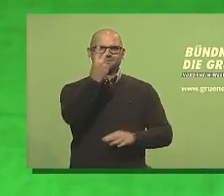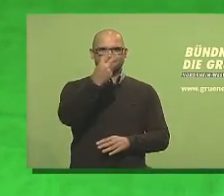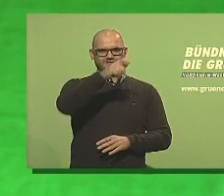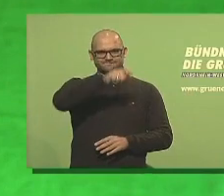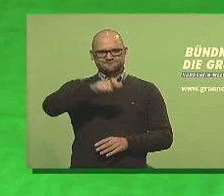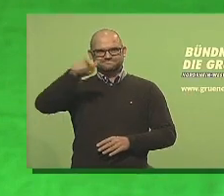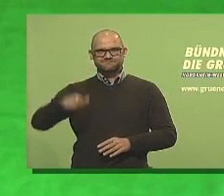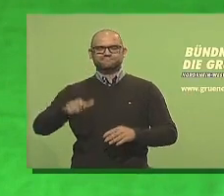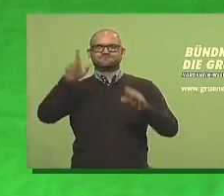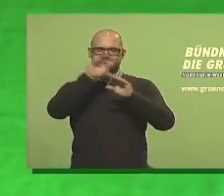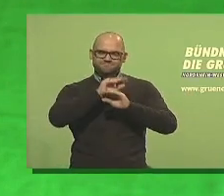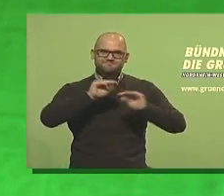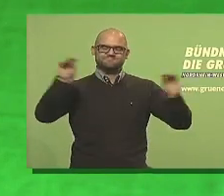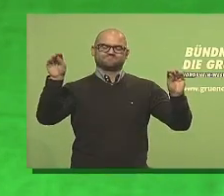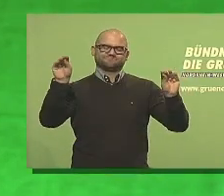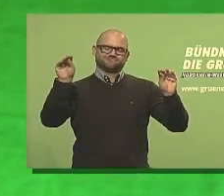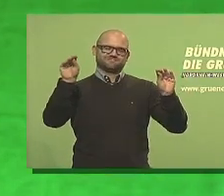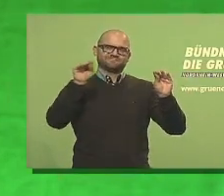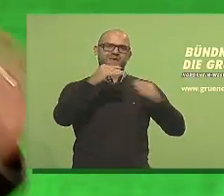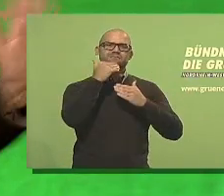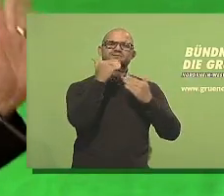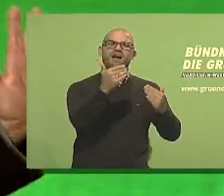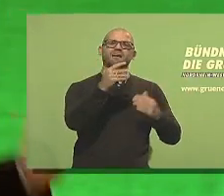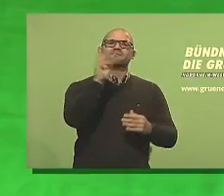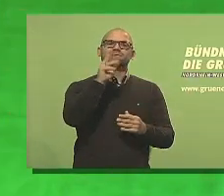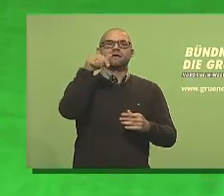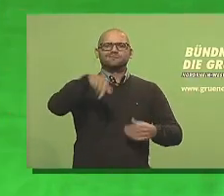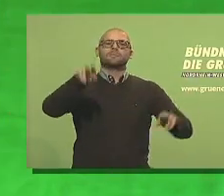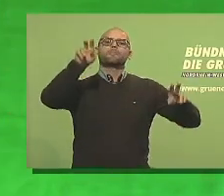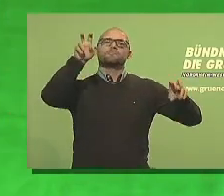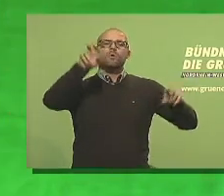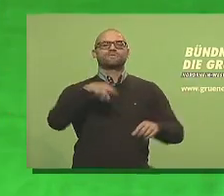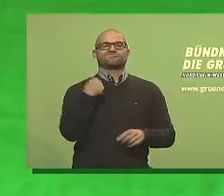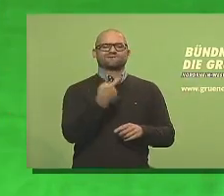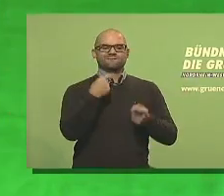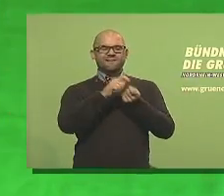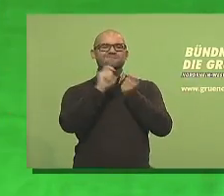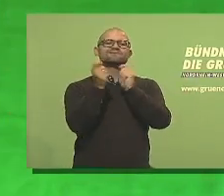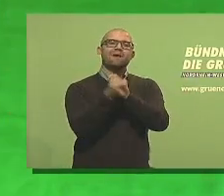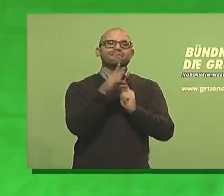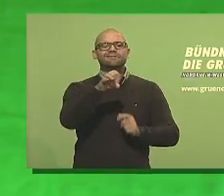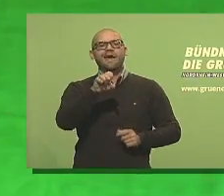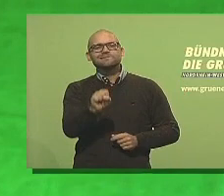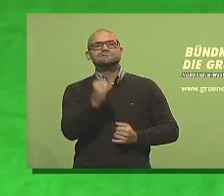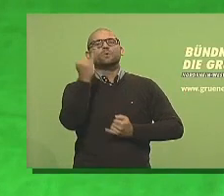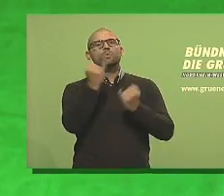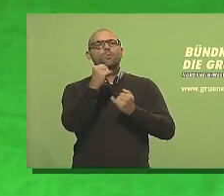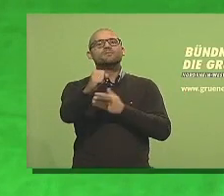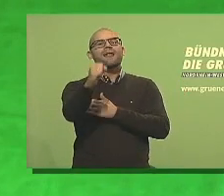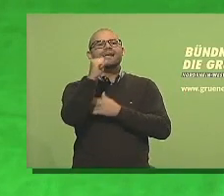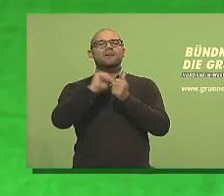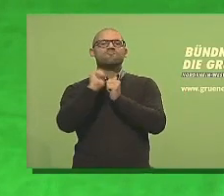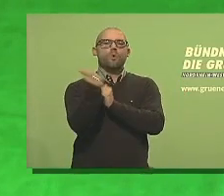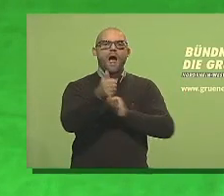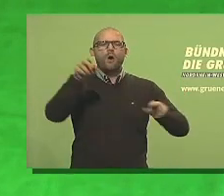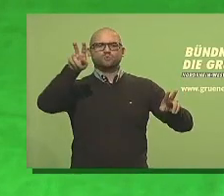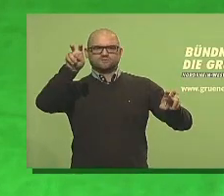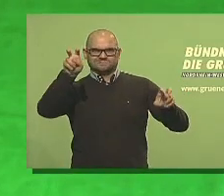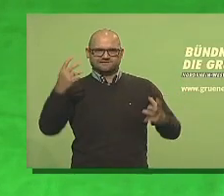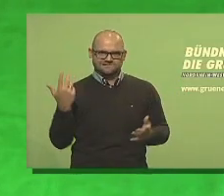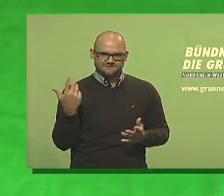sind. Wir wenden es, grüne Energie voraus. Diesmal haben wir nämlich einen